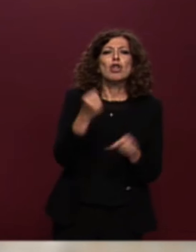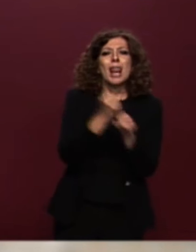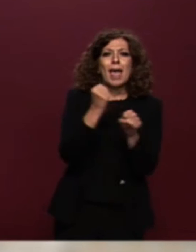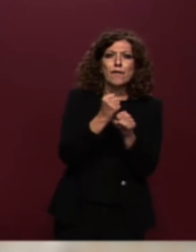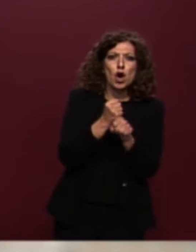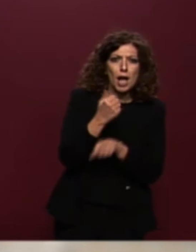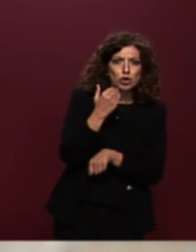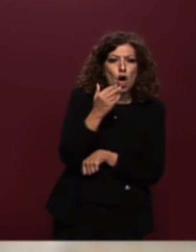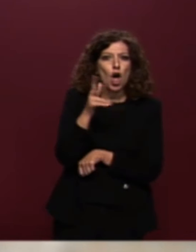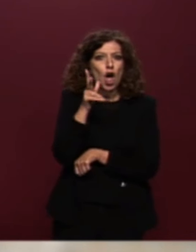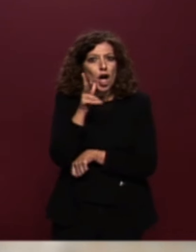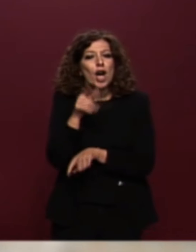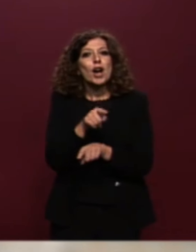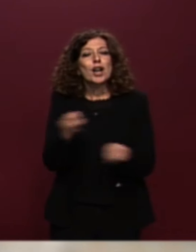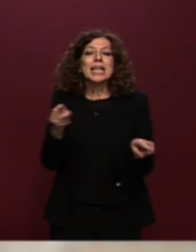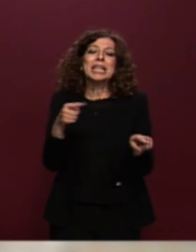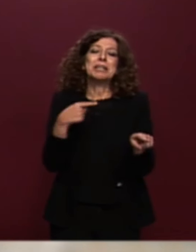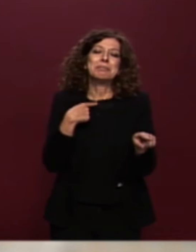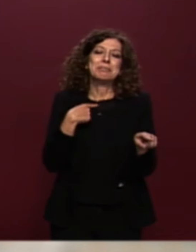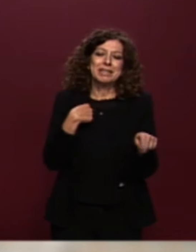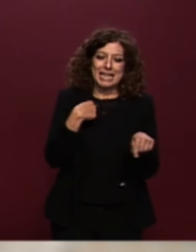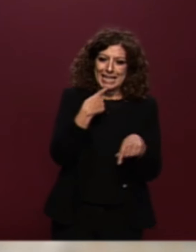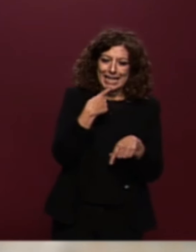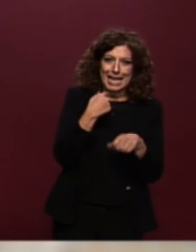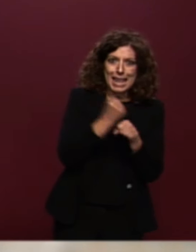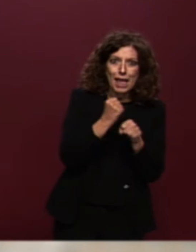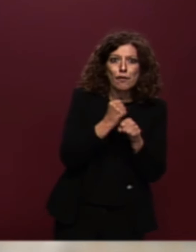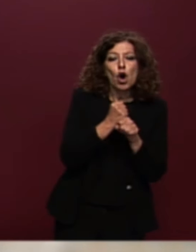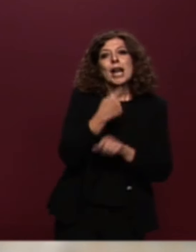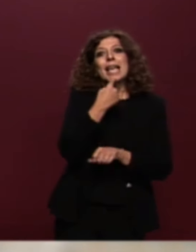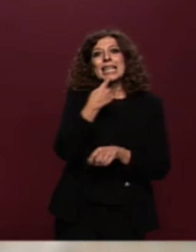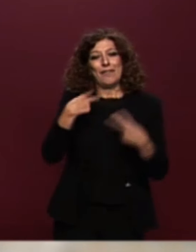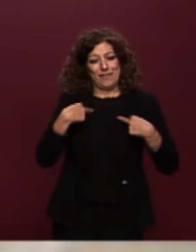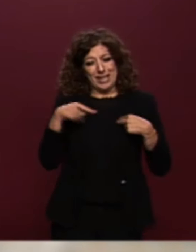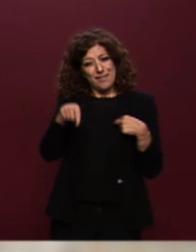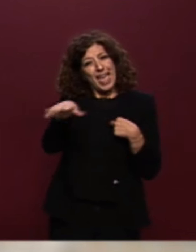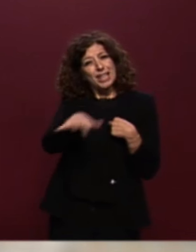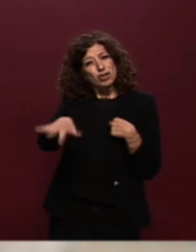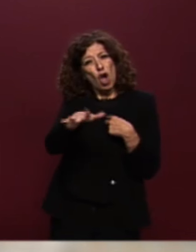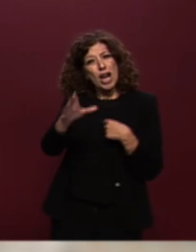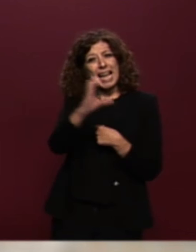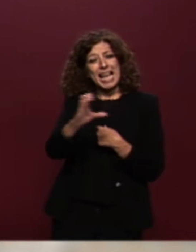la sfortuna di abitare a Casale Monferrato o vicino a un manufatto in amianto. Ce ne sono ancora tanti,